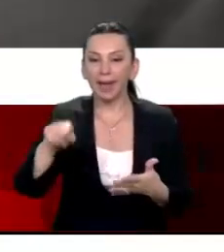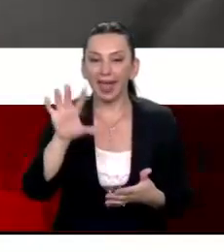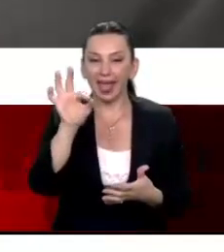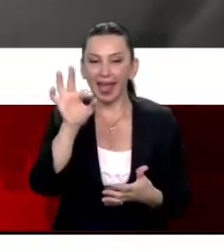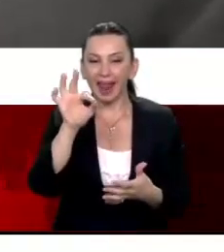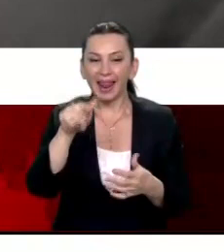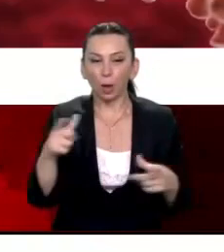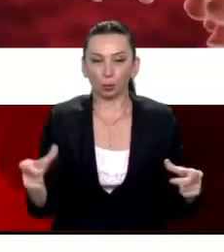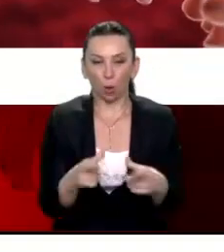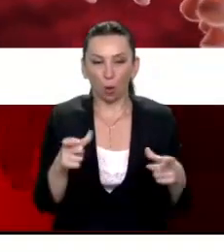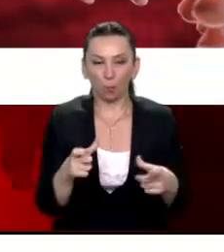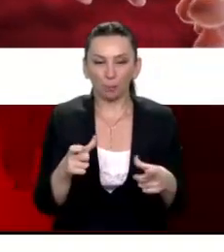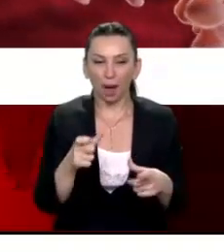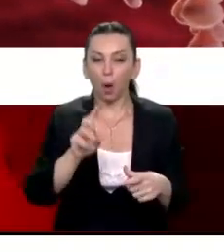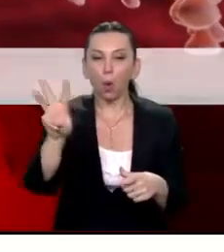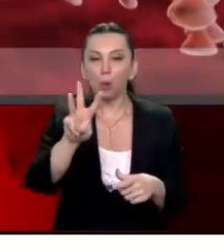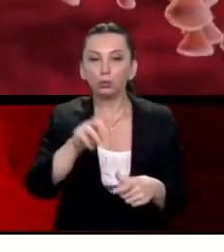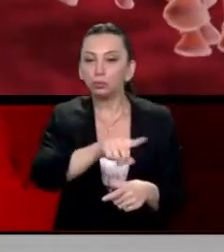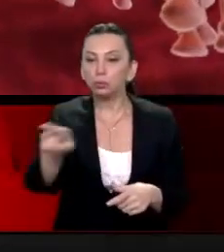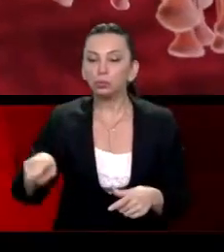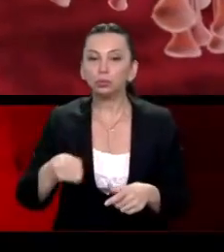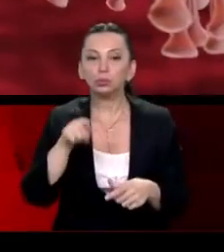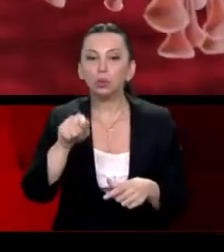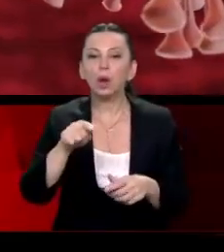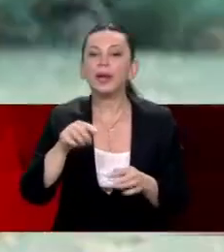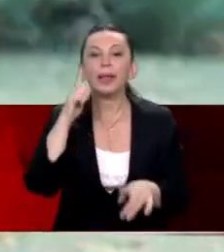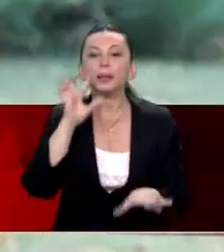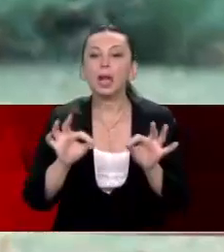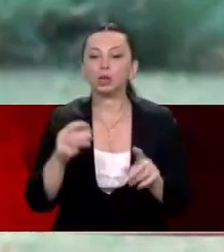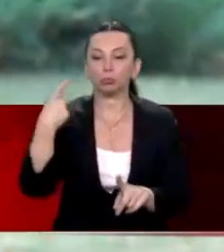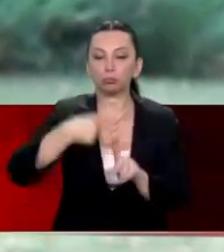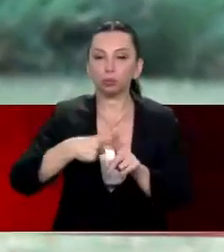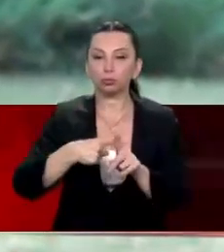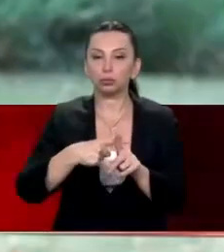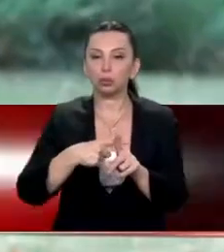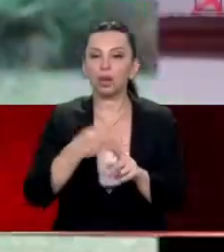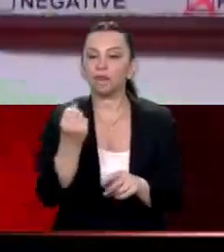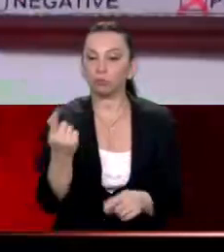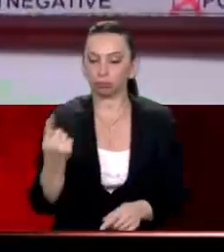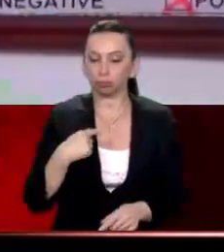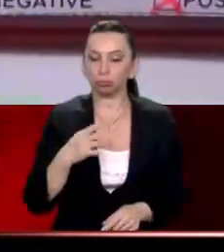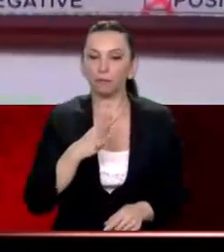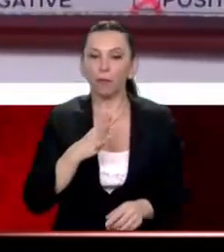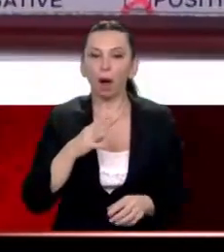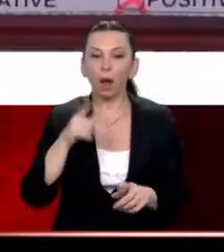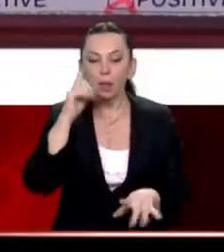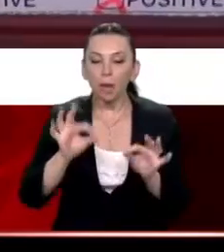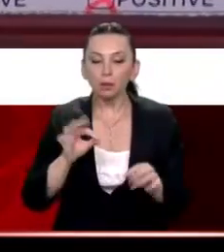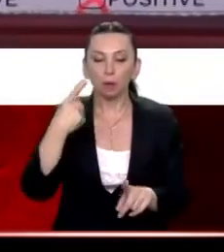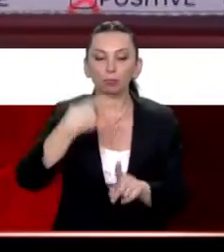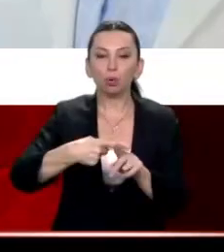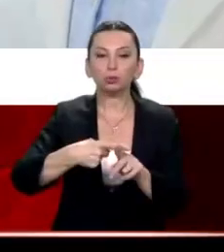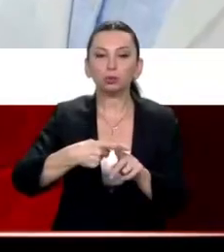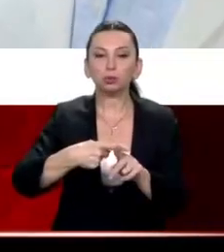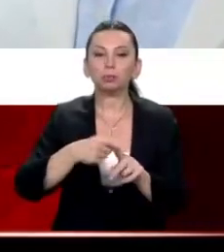kişilik toplantısında 30'a yakın insan covid testi pozitif çıktı yapılan testlerin Büyük bir kısmı pozitif çıkıyor ama her hasta